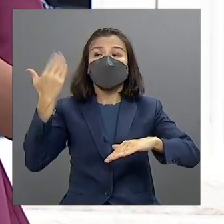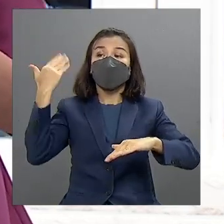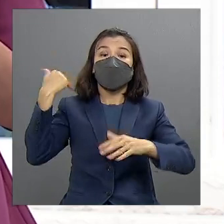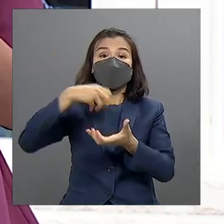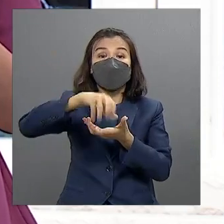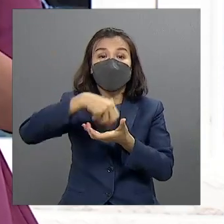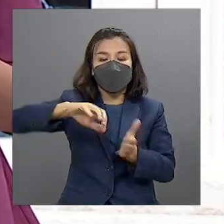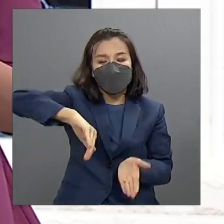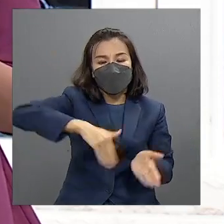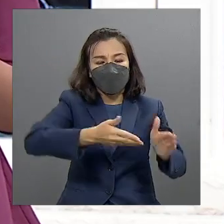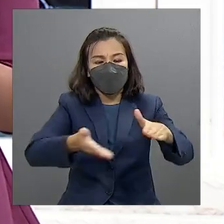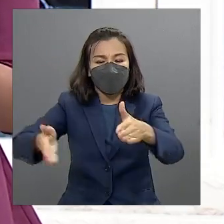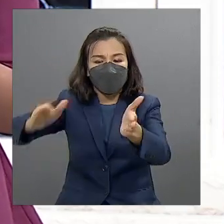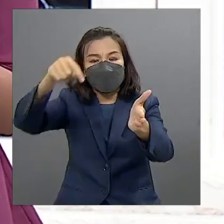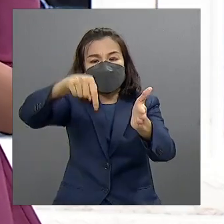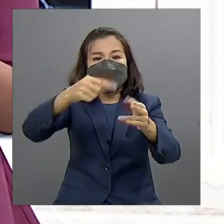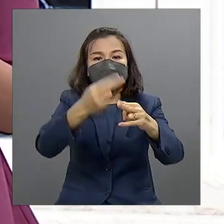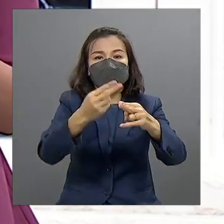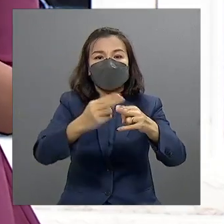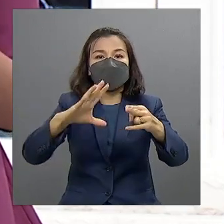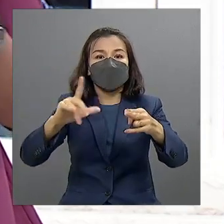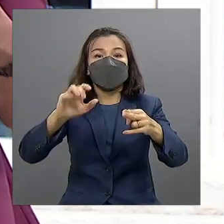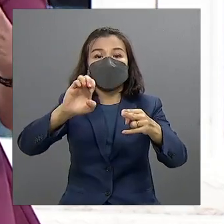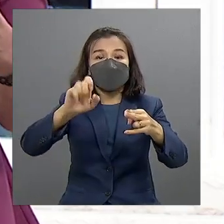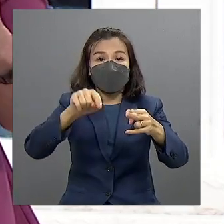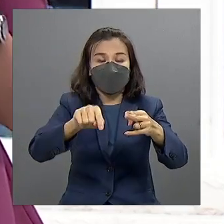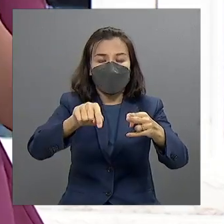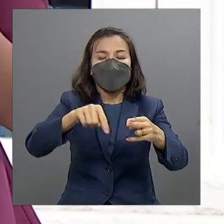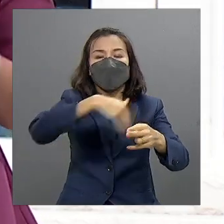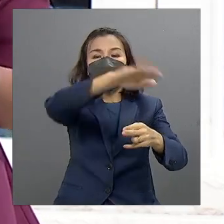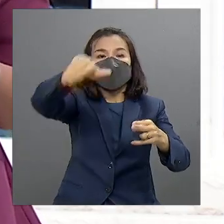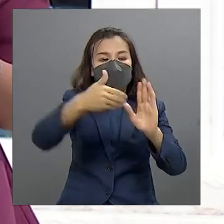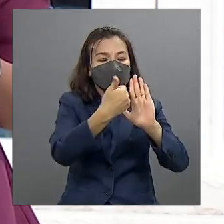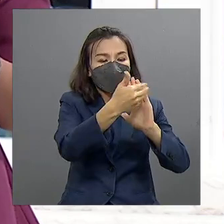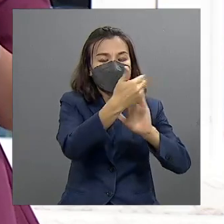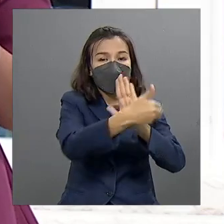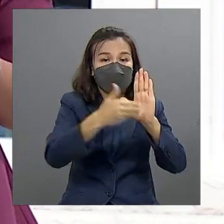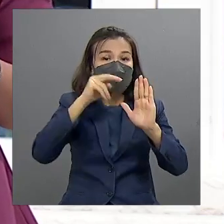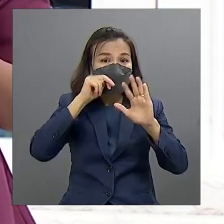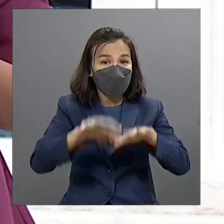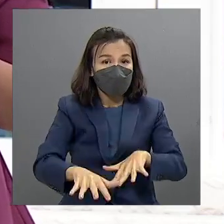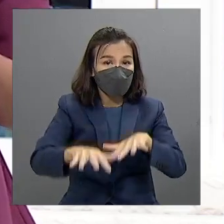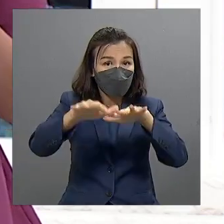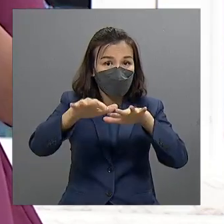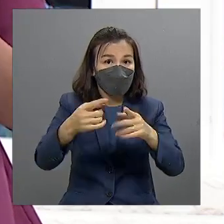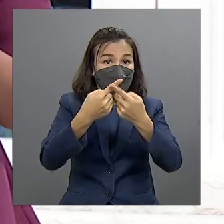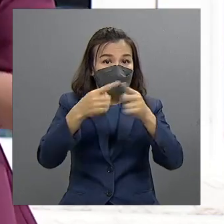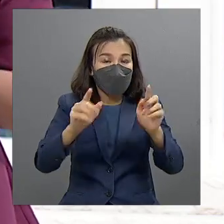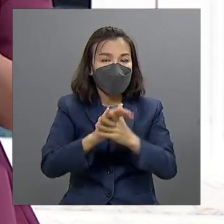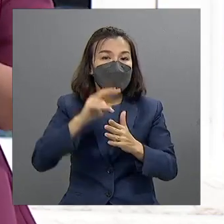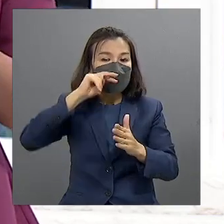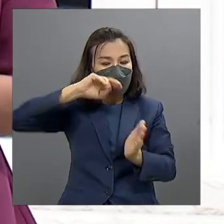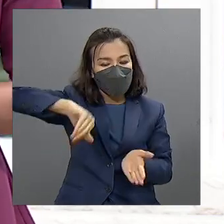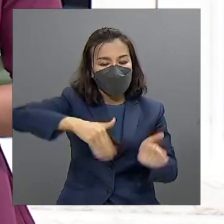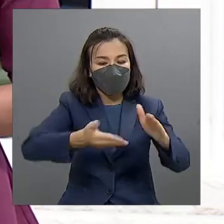งแล้วก็ทำให้พื้นที่หลายจงหวดภาคอิสารน้ำท่วมกัไปแต่ตอนนี้น้ำทแน้ชีลด